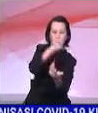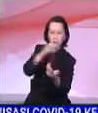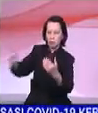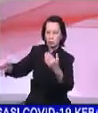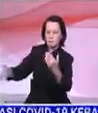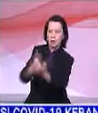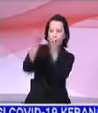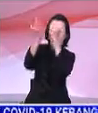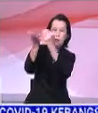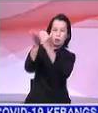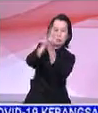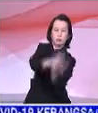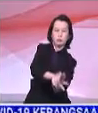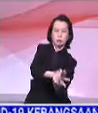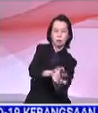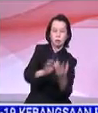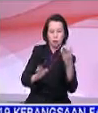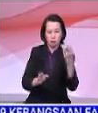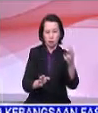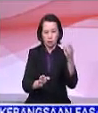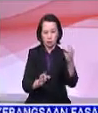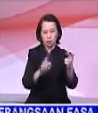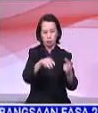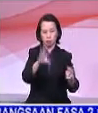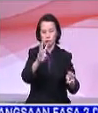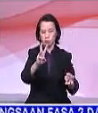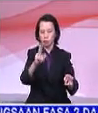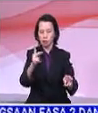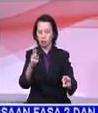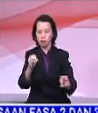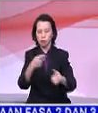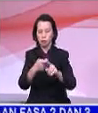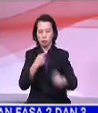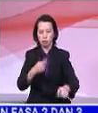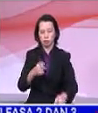dipukul ribut di lokasi kira-kira 16.6 km dari Kuala Besar, Kota Baru.